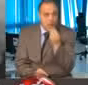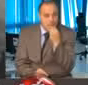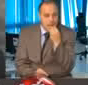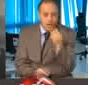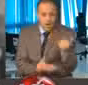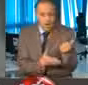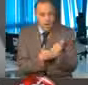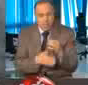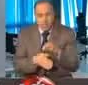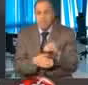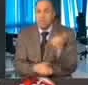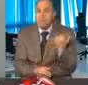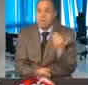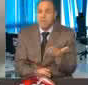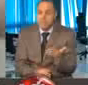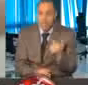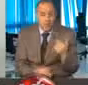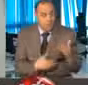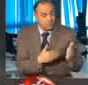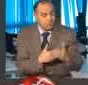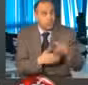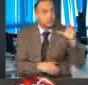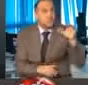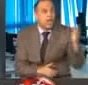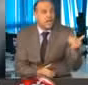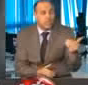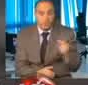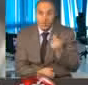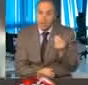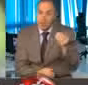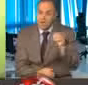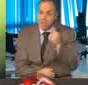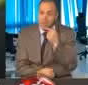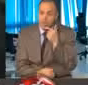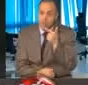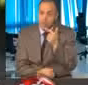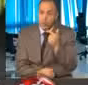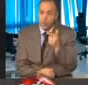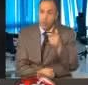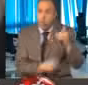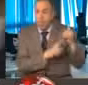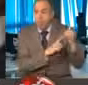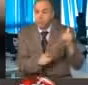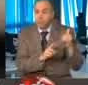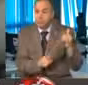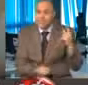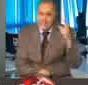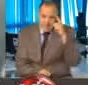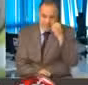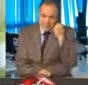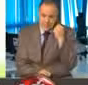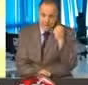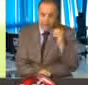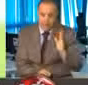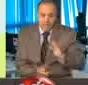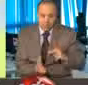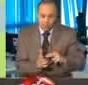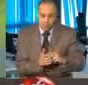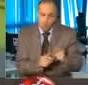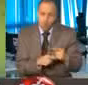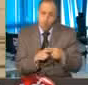والإمدادات الطبية مع اقتراب فصل الشتاء، بالإضافة إلى الهجوم الشرس الذي تشنه القوات السورية